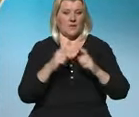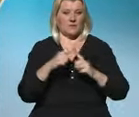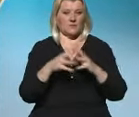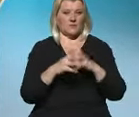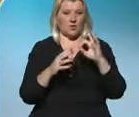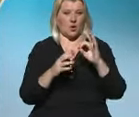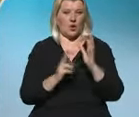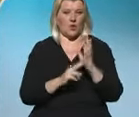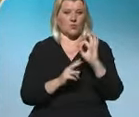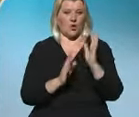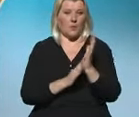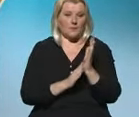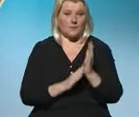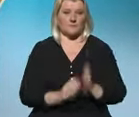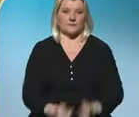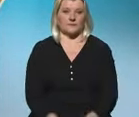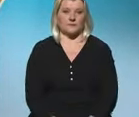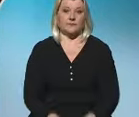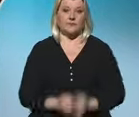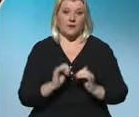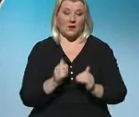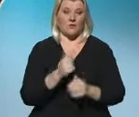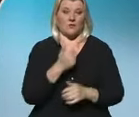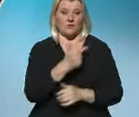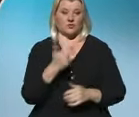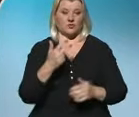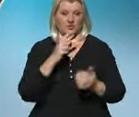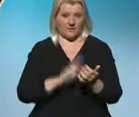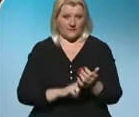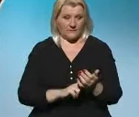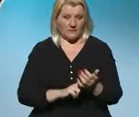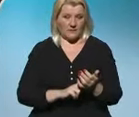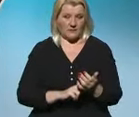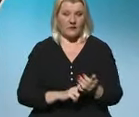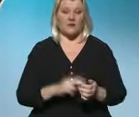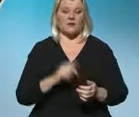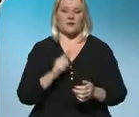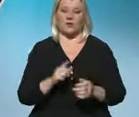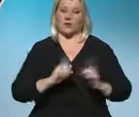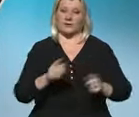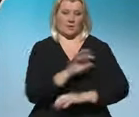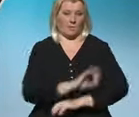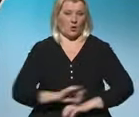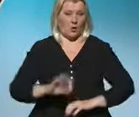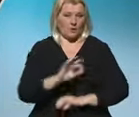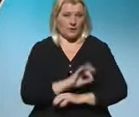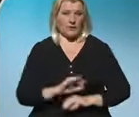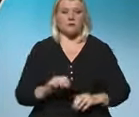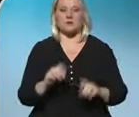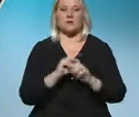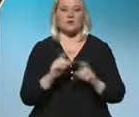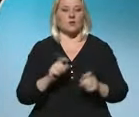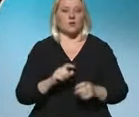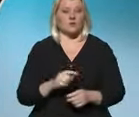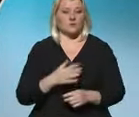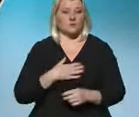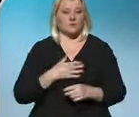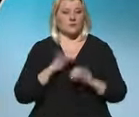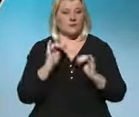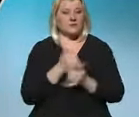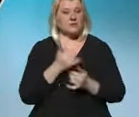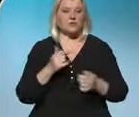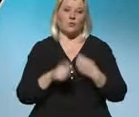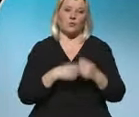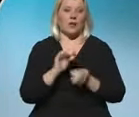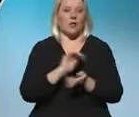který nás pozvete. Ano, ano, pozvu určitě, to je 23. června, je to taky úplně zase jiný projekt, protože své písničky představím vlastně v trochu